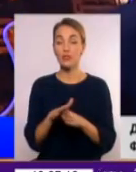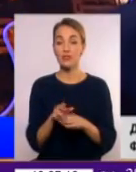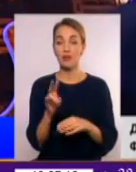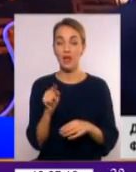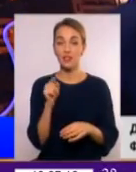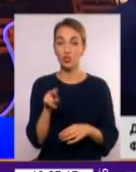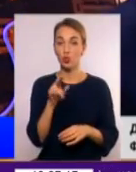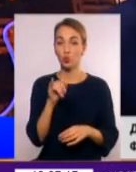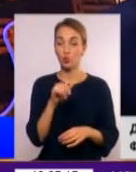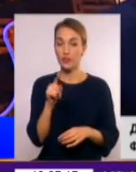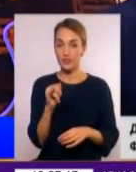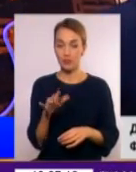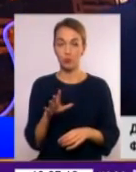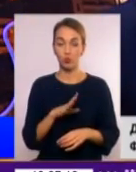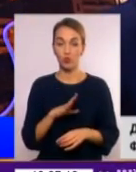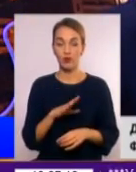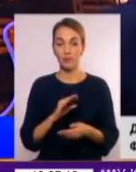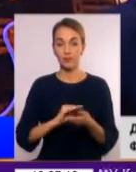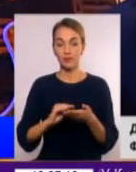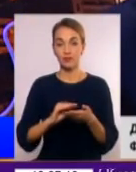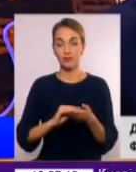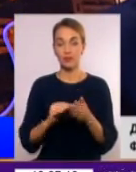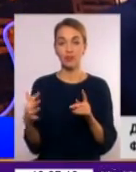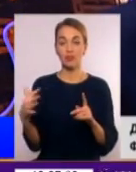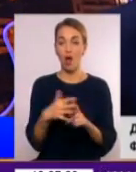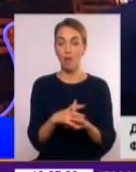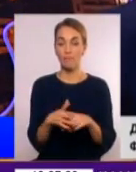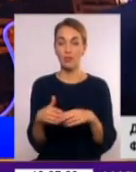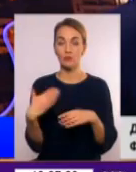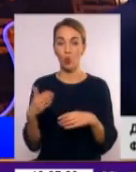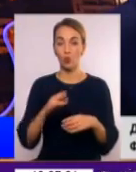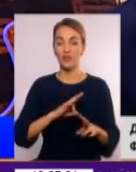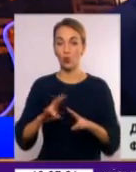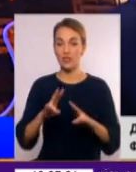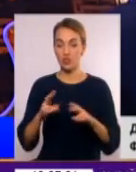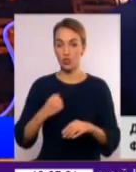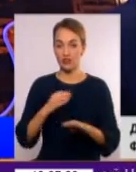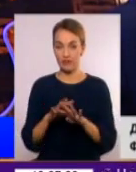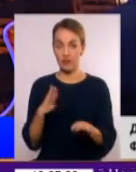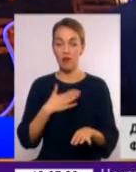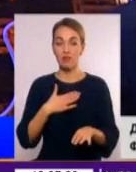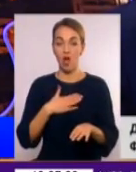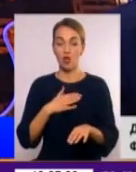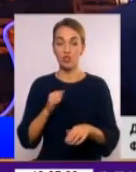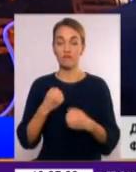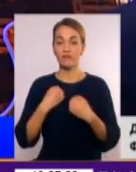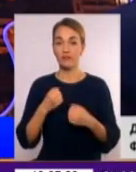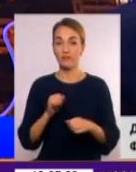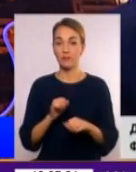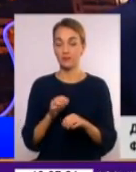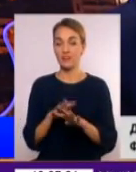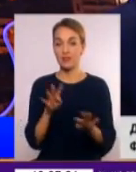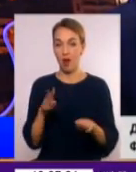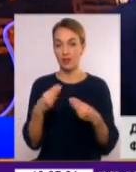дузі, був напад з боку, скажімо, там терористичних військ, да, відповідно, наші війська дали відповідь, зайняли якісь нові позиції. Зрозуміло,